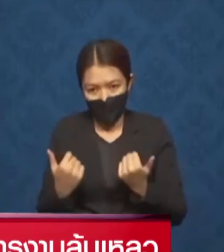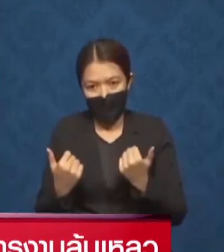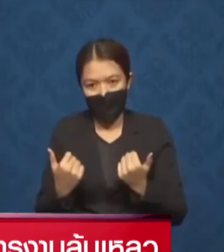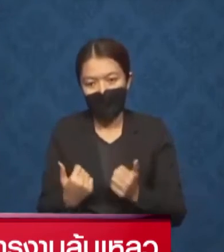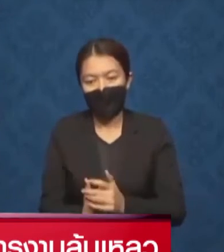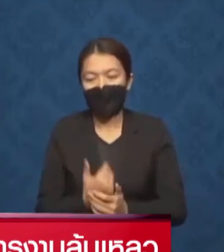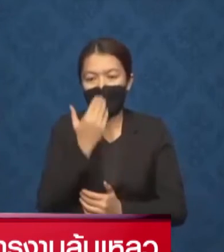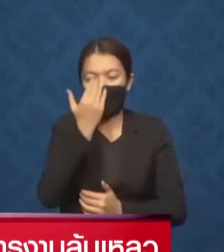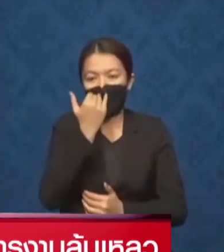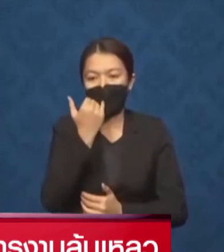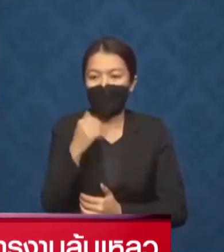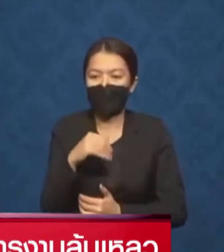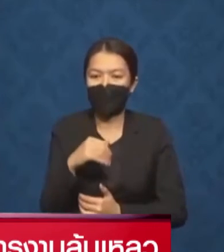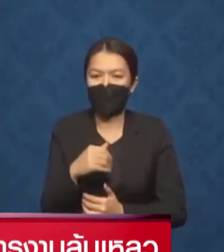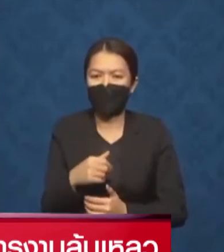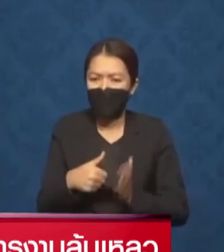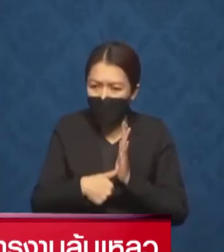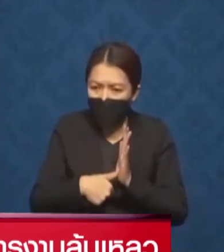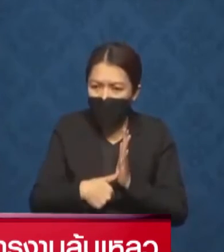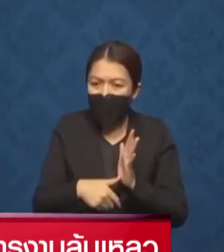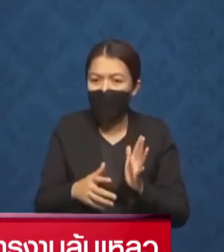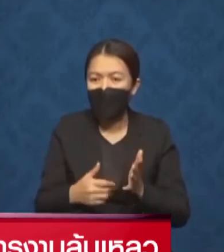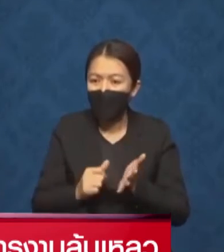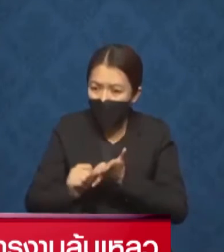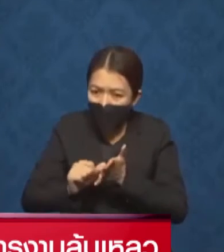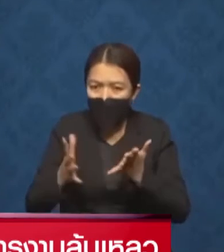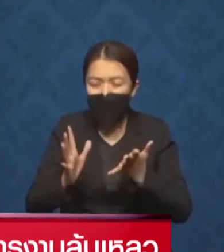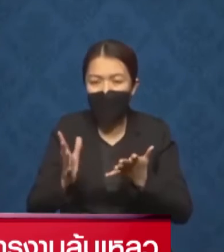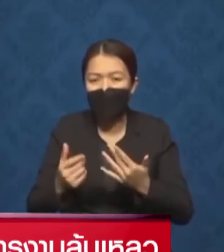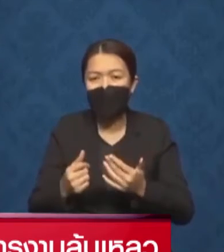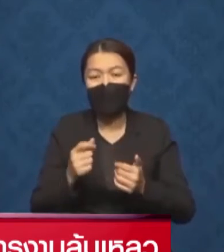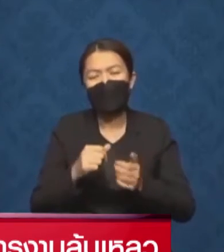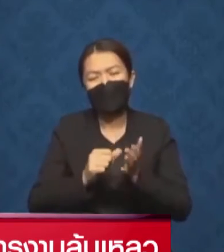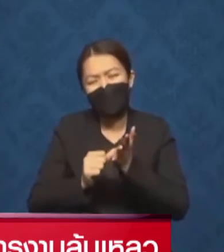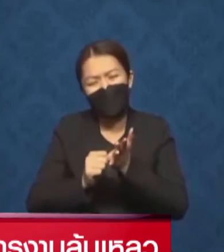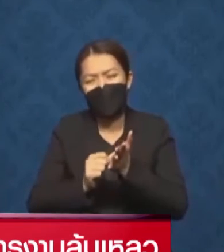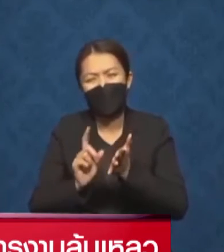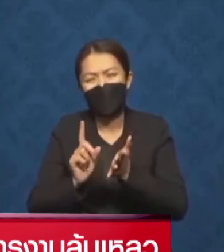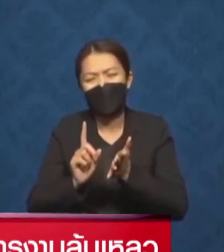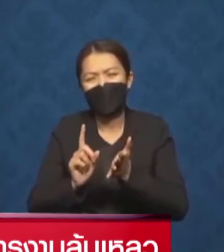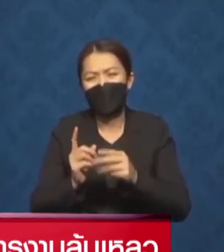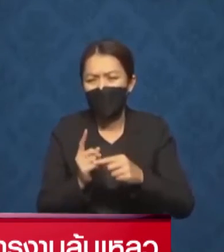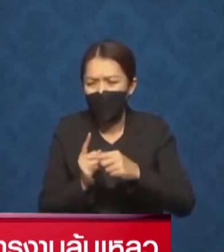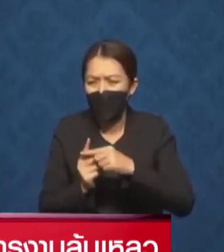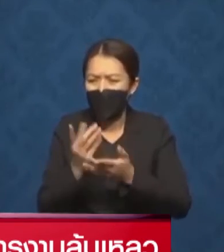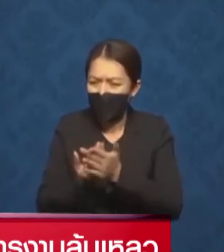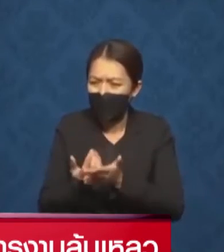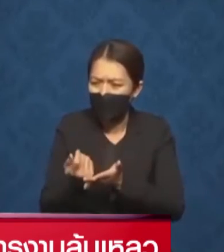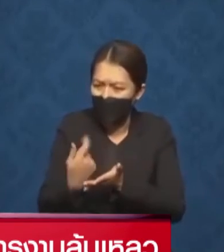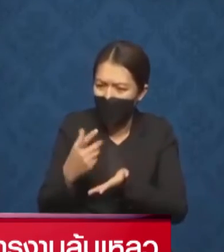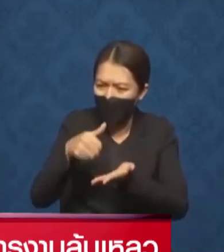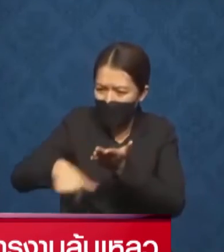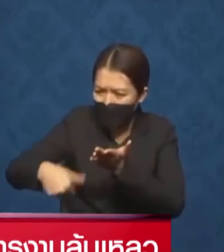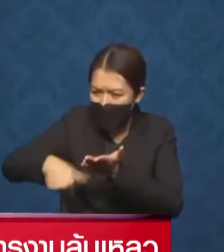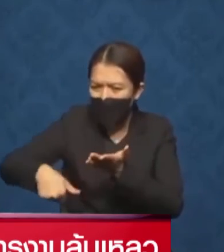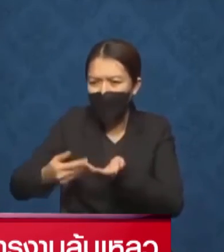หรือว่าวิปฝ่ายค้านอภิปรายสรุปว่าขอให้นายกรับเอาข้อเสนอแนะของฝ่ายค้านไปทำอยาก